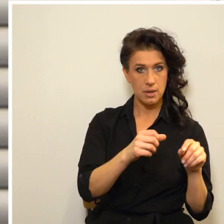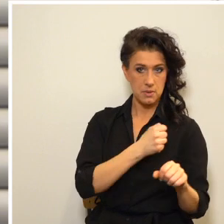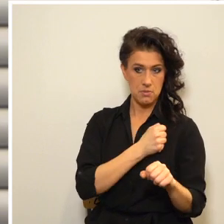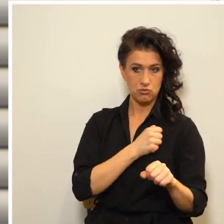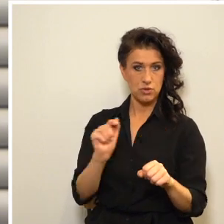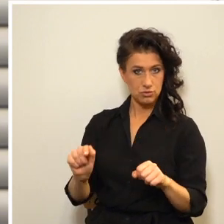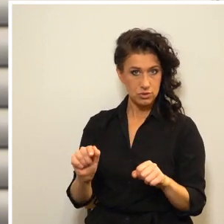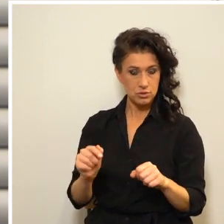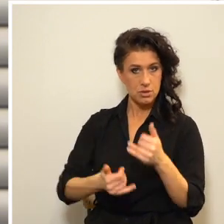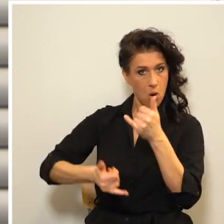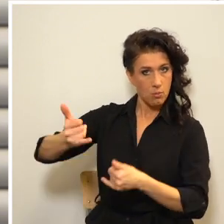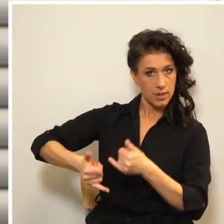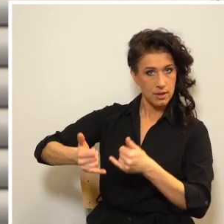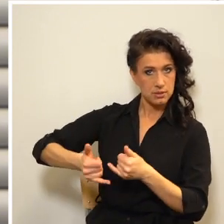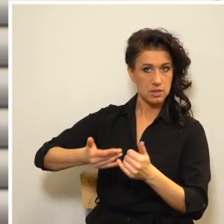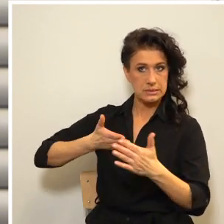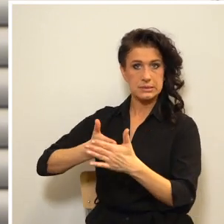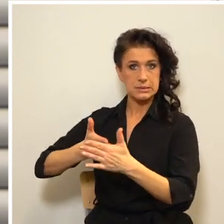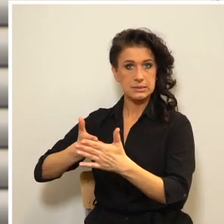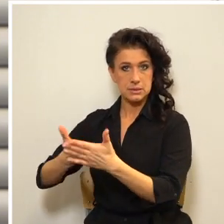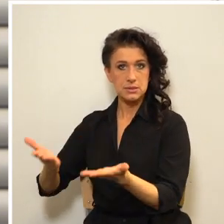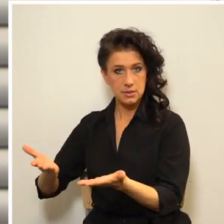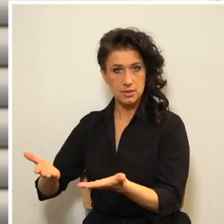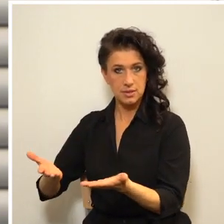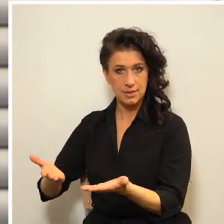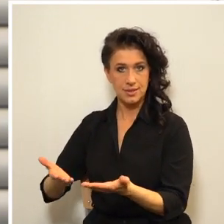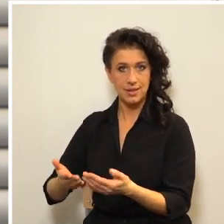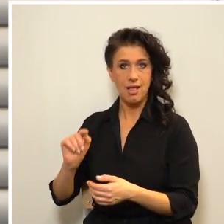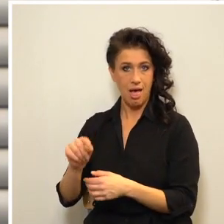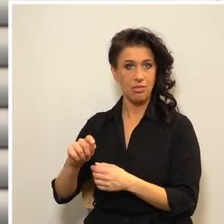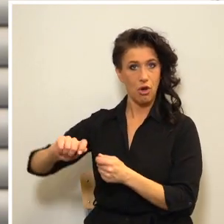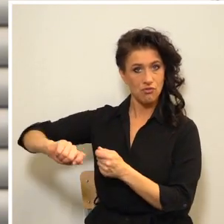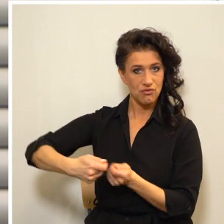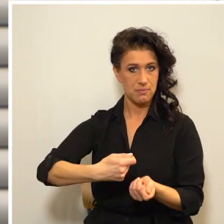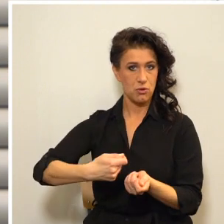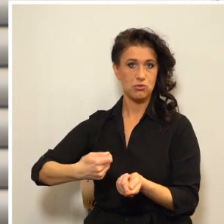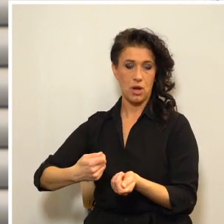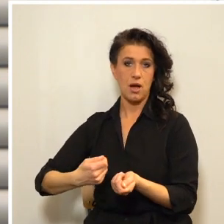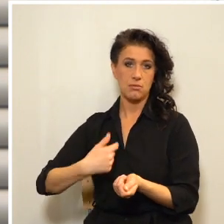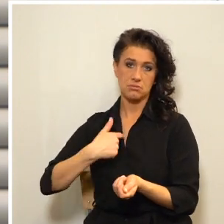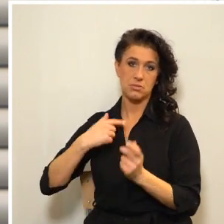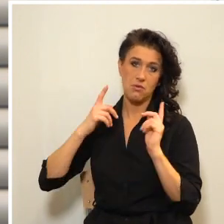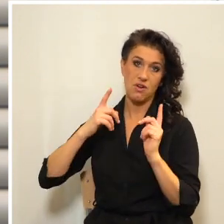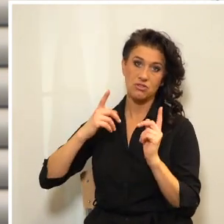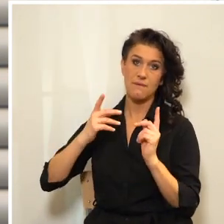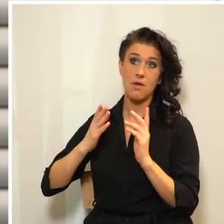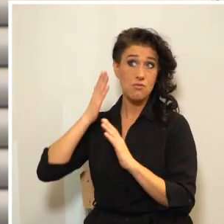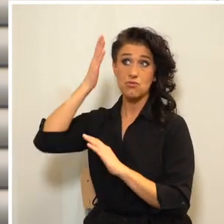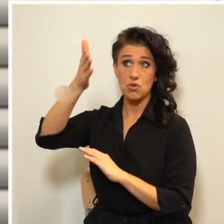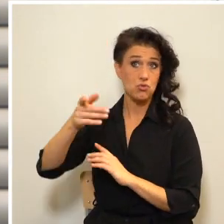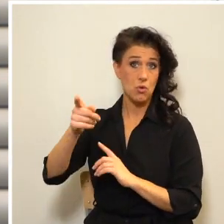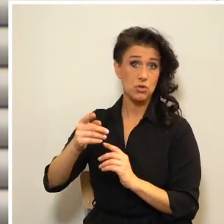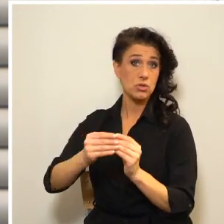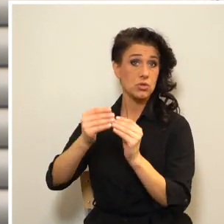będzie coraz bardziej ograniczona i to wymusi wręcz uważam w przyszłości rozwój